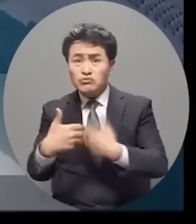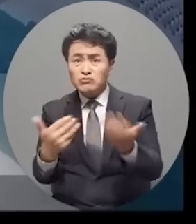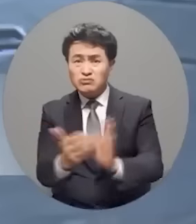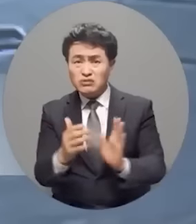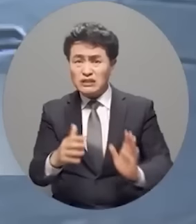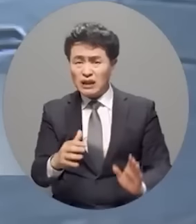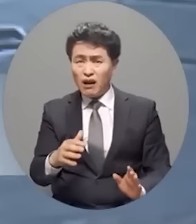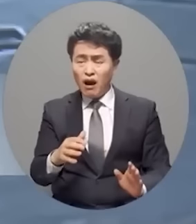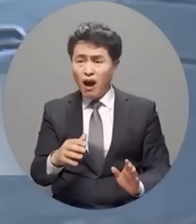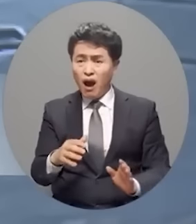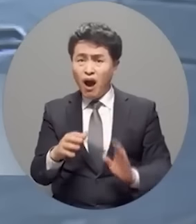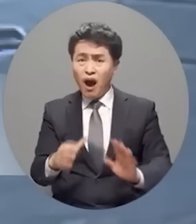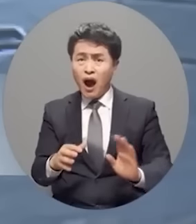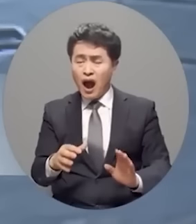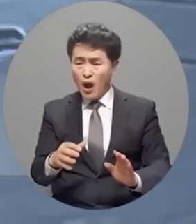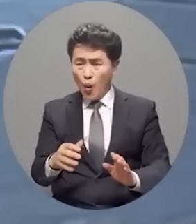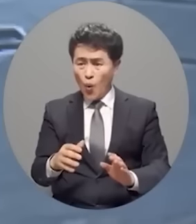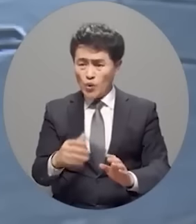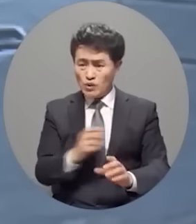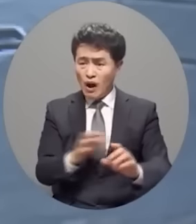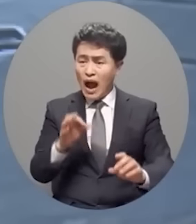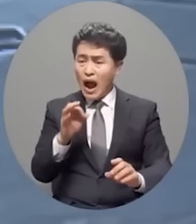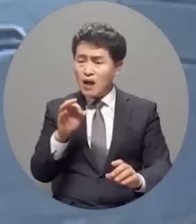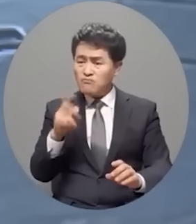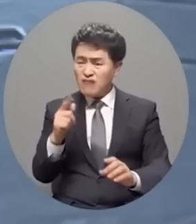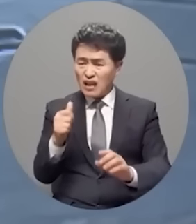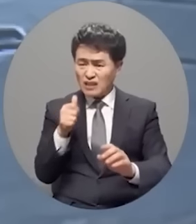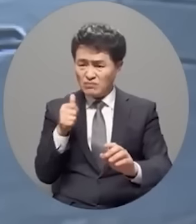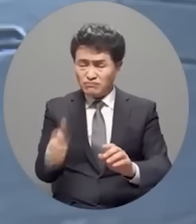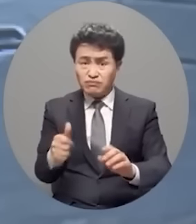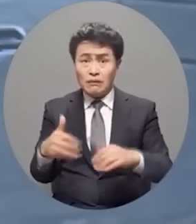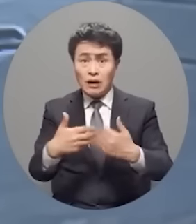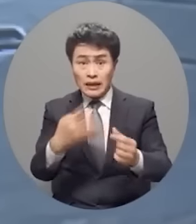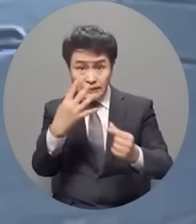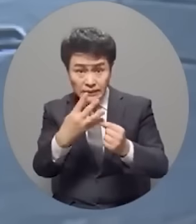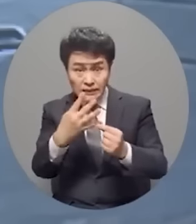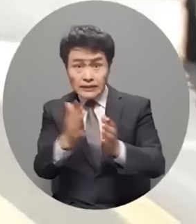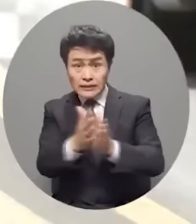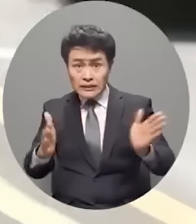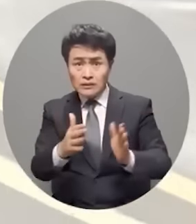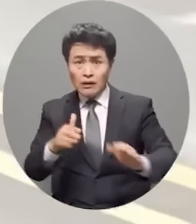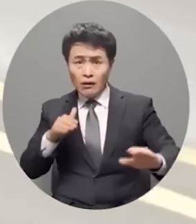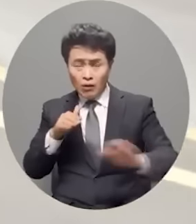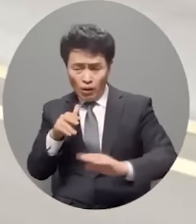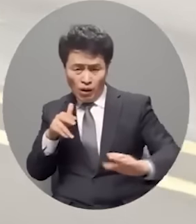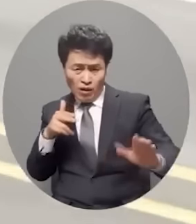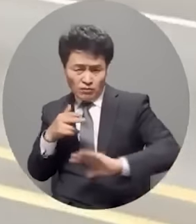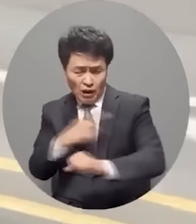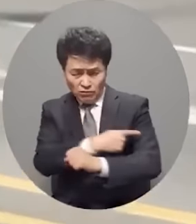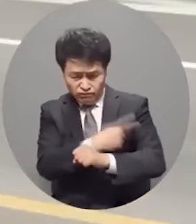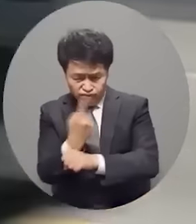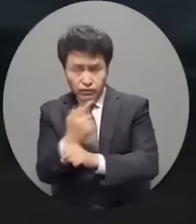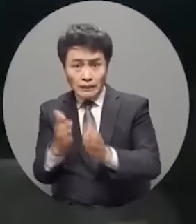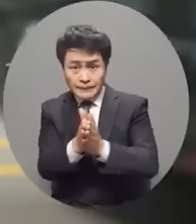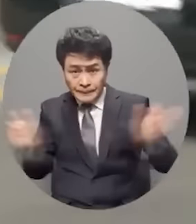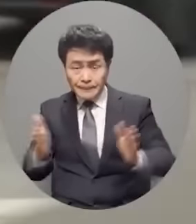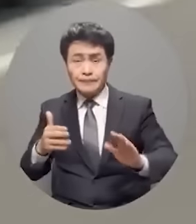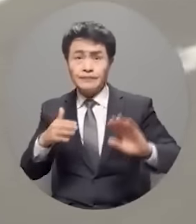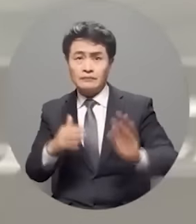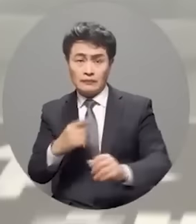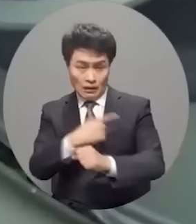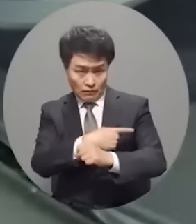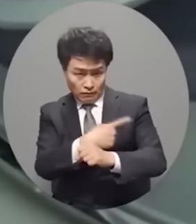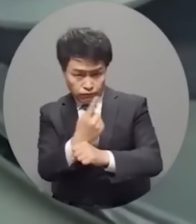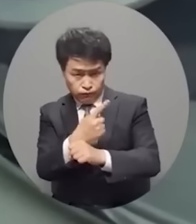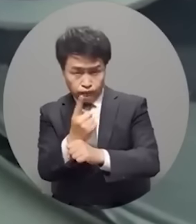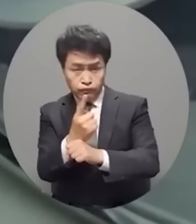밟았을 가능성이 높다고 결론냈습니다. 네 번째 실험이 시작되고 차가 전속력으로 달립니다. 계기판엔